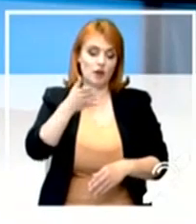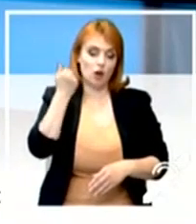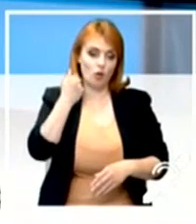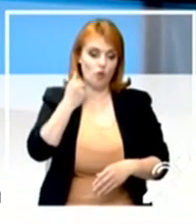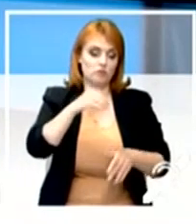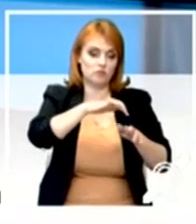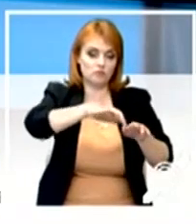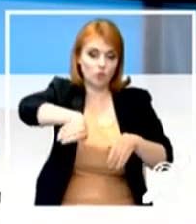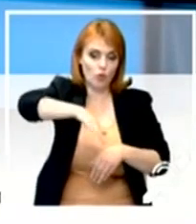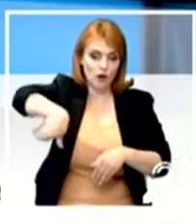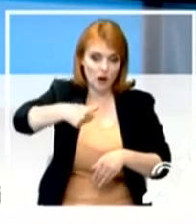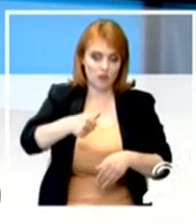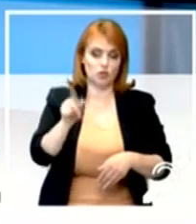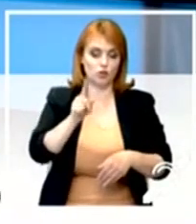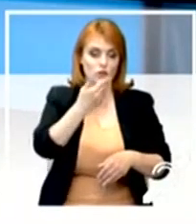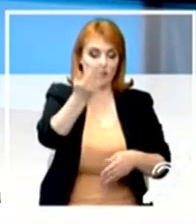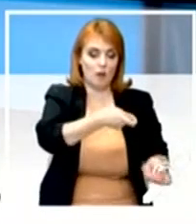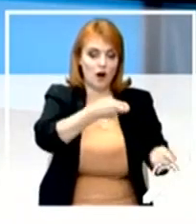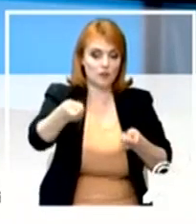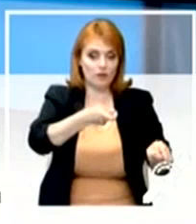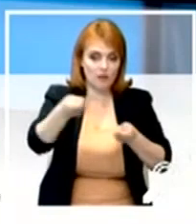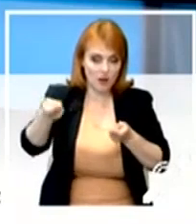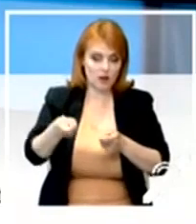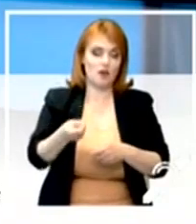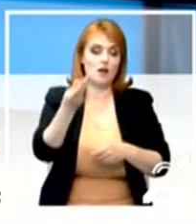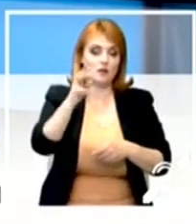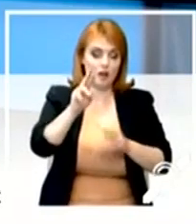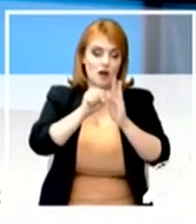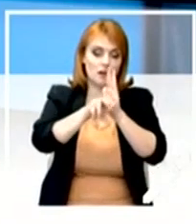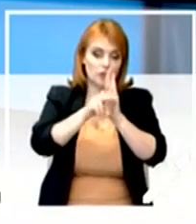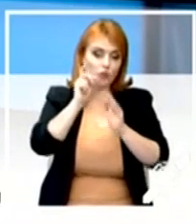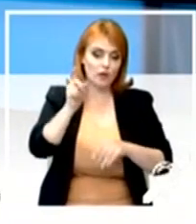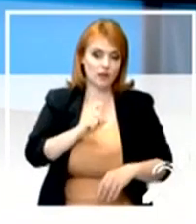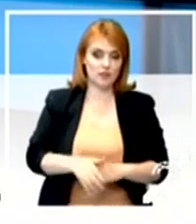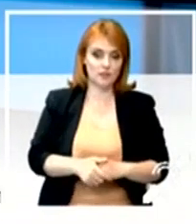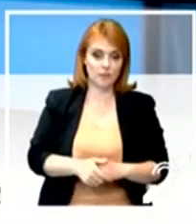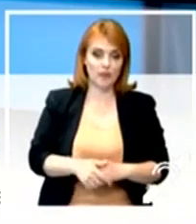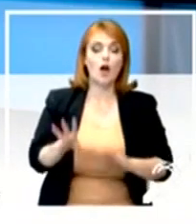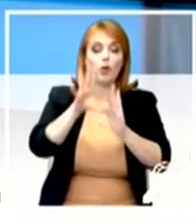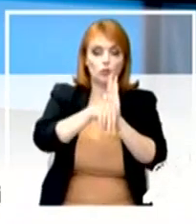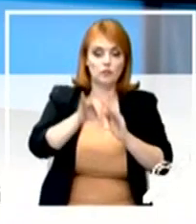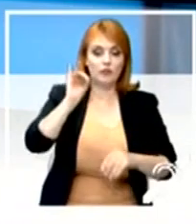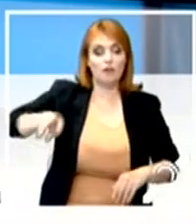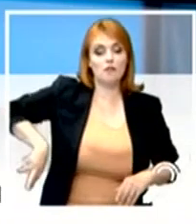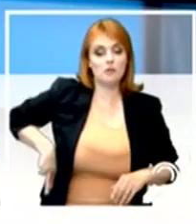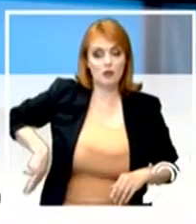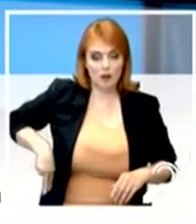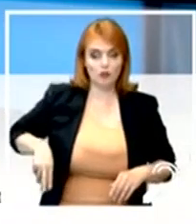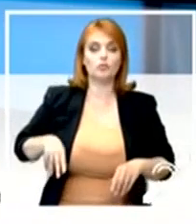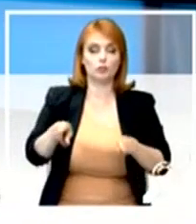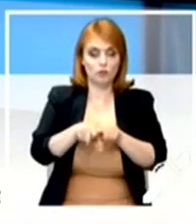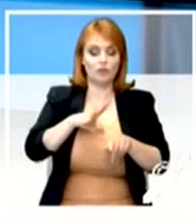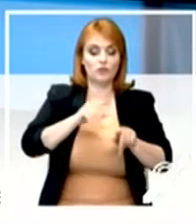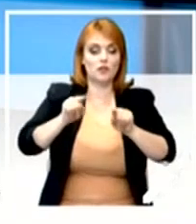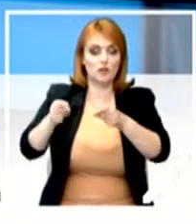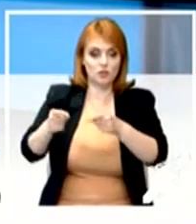Medicală și Socială din primărie, Boris Gâlcă, sunt reținuți pentru 72 de ore. Alte 9 persoane ar putea primi statut de